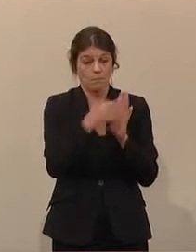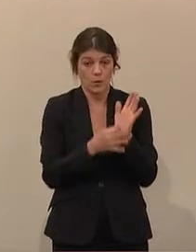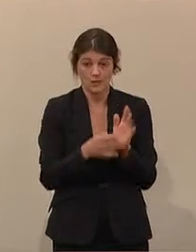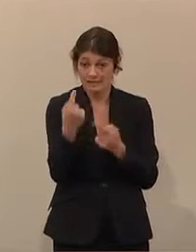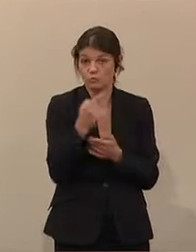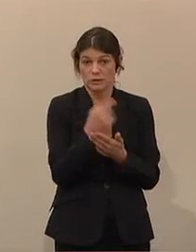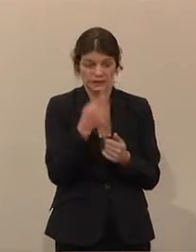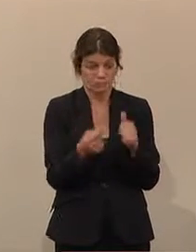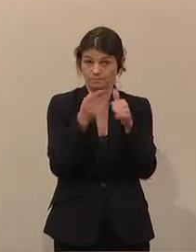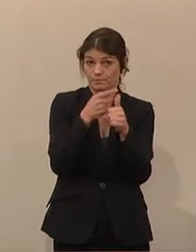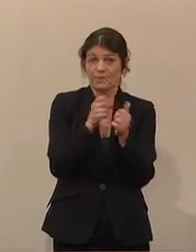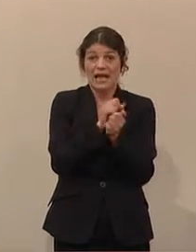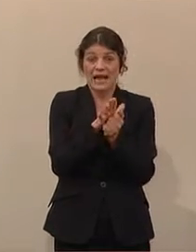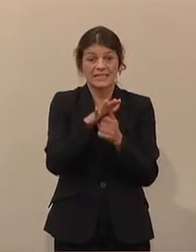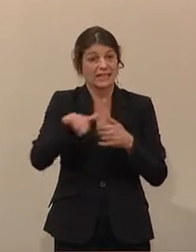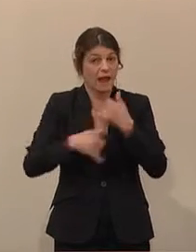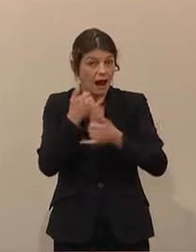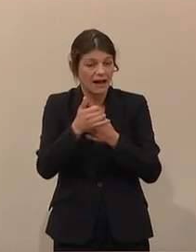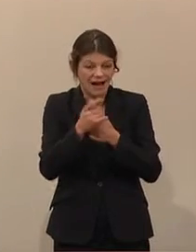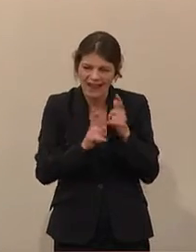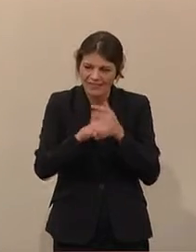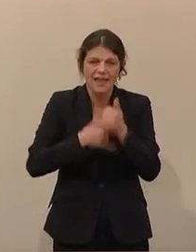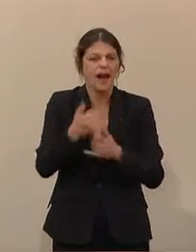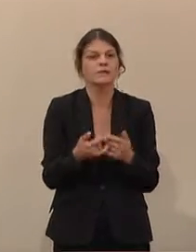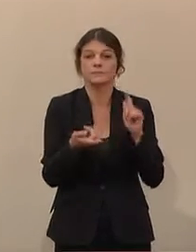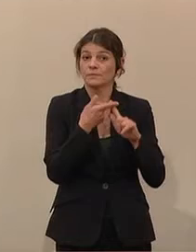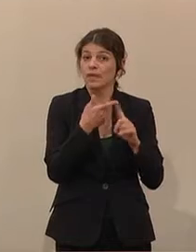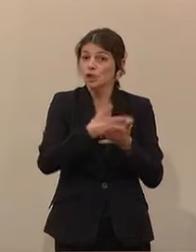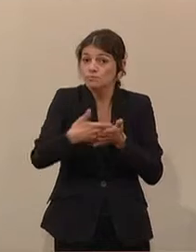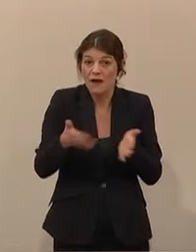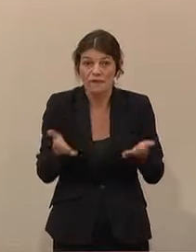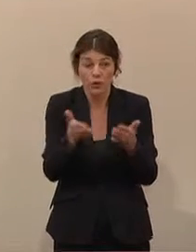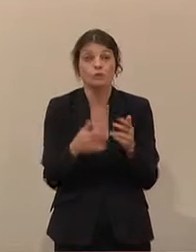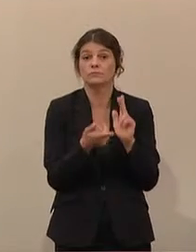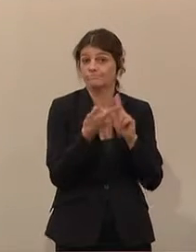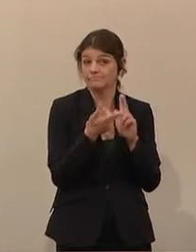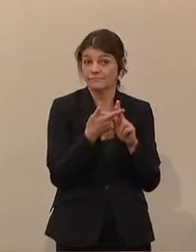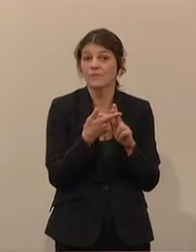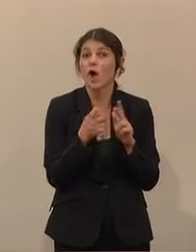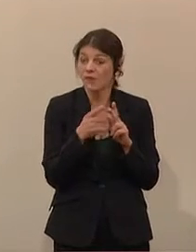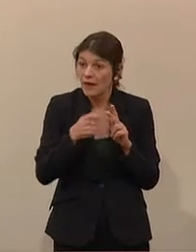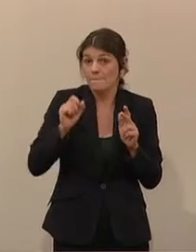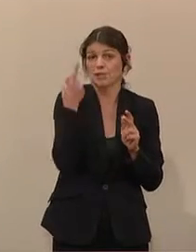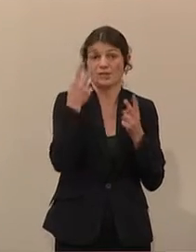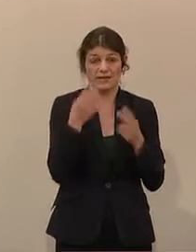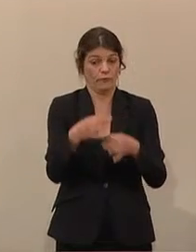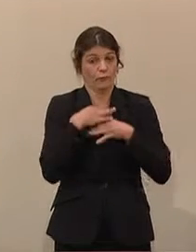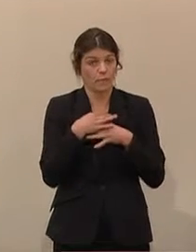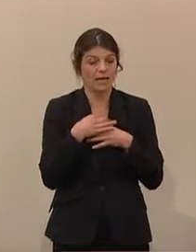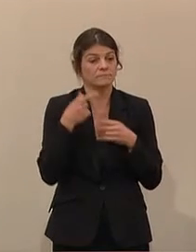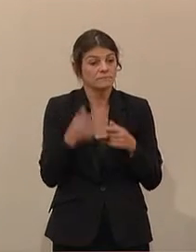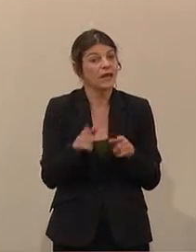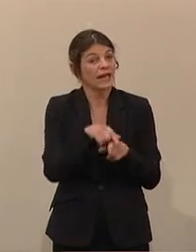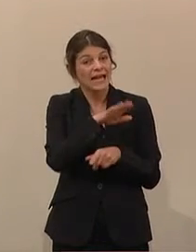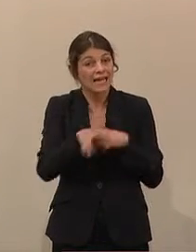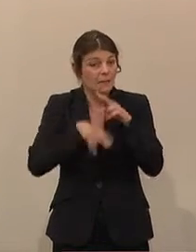Sie es gesagt haben. Es geht um das Gratis-Kindergartenjahr, es geht um die Sprachförderung und, was mir besonders wichtig ist, es geht um